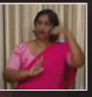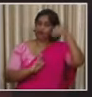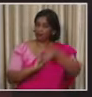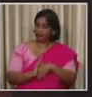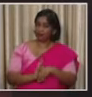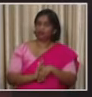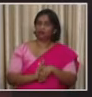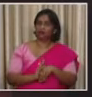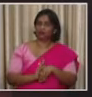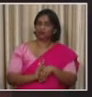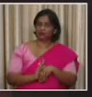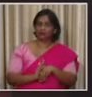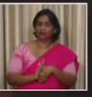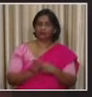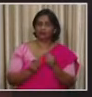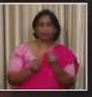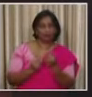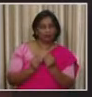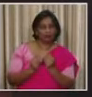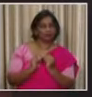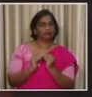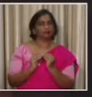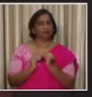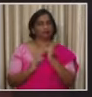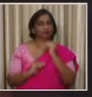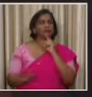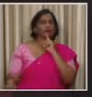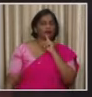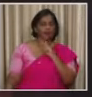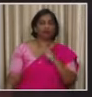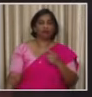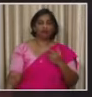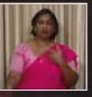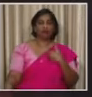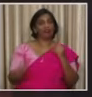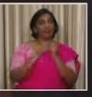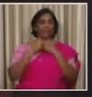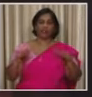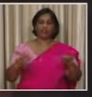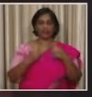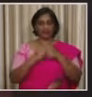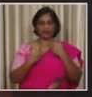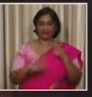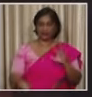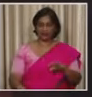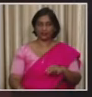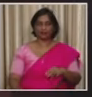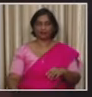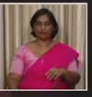వెళ్ళిన ఎంత దురక్ ఉడటైన కొడకినో ఒన్న అపి వెడే కరాలు